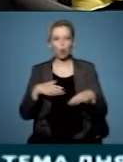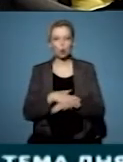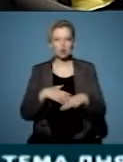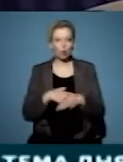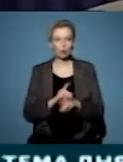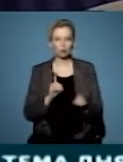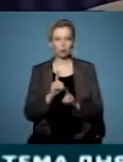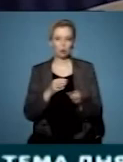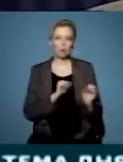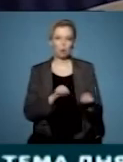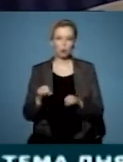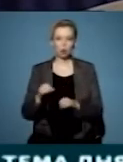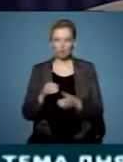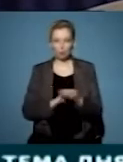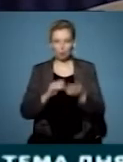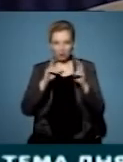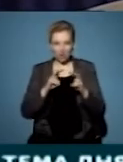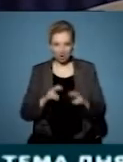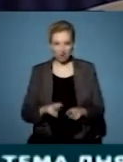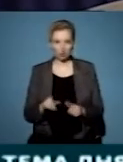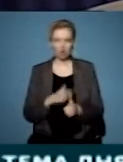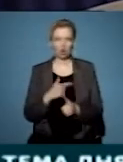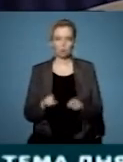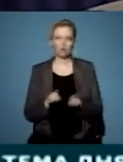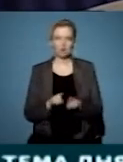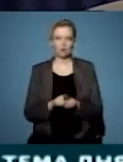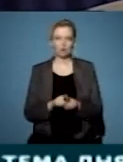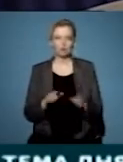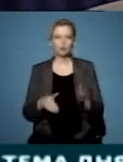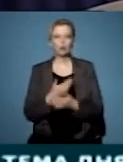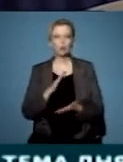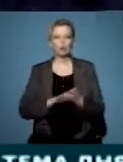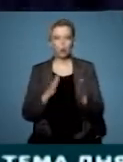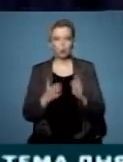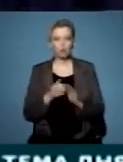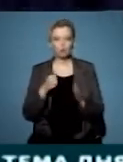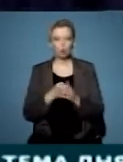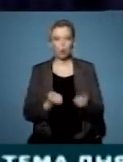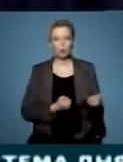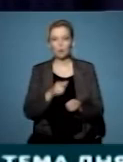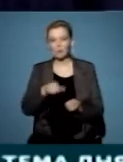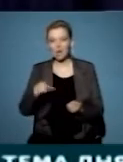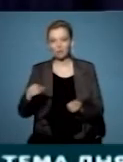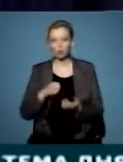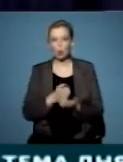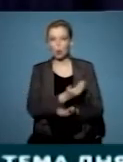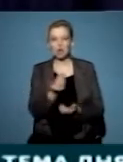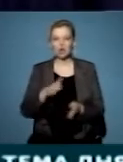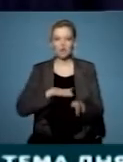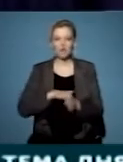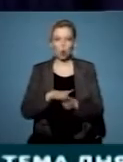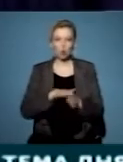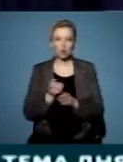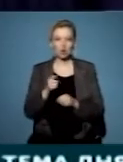розрахункам щодо можливого перегляду або ж все ж таки нових умов до перевізників, до їхнього виконання для